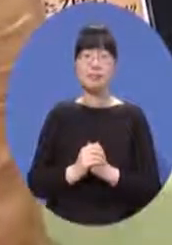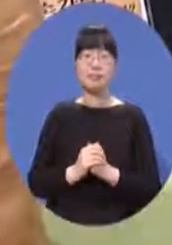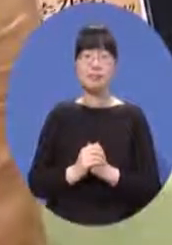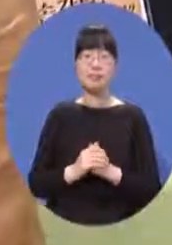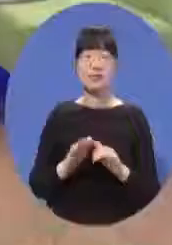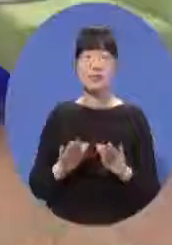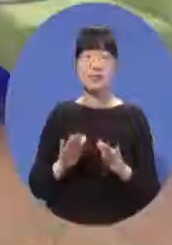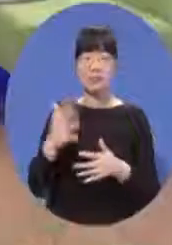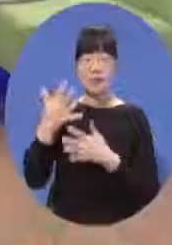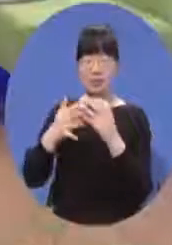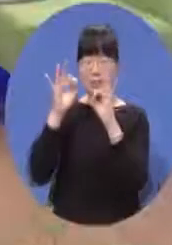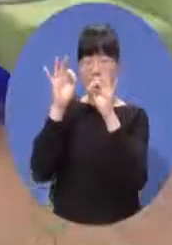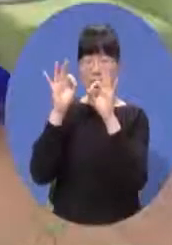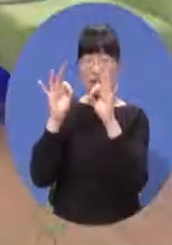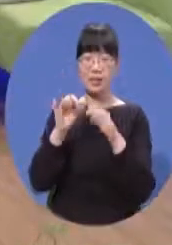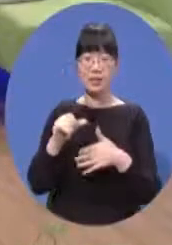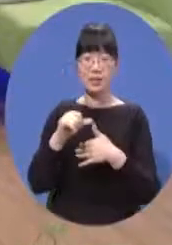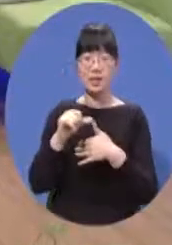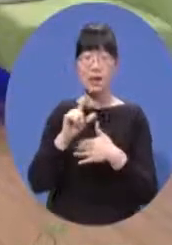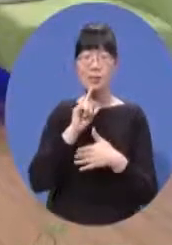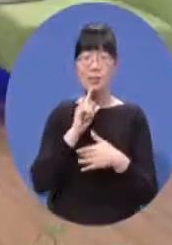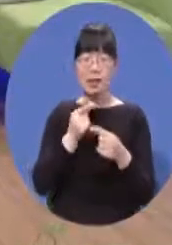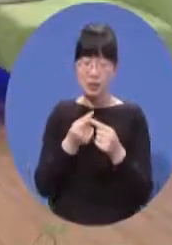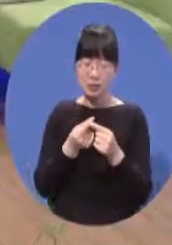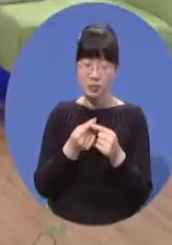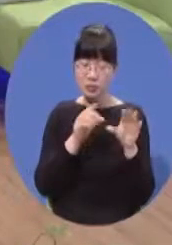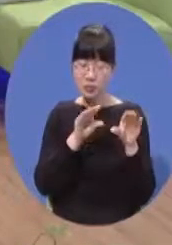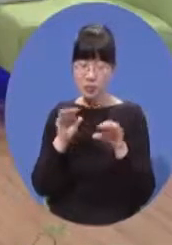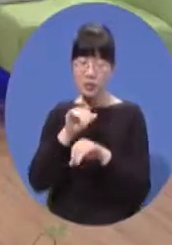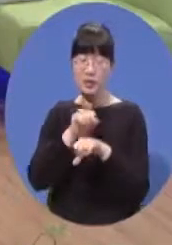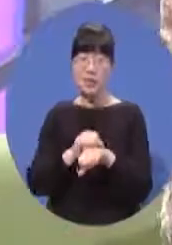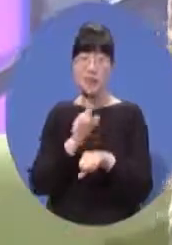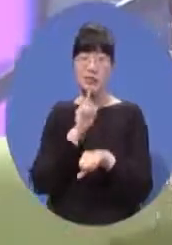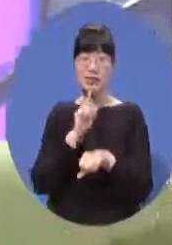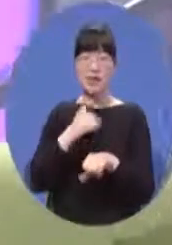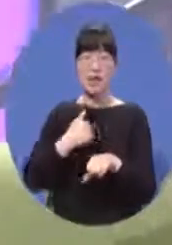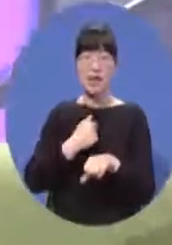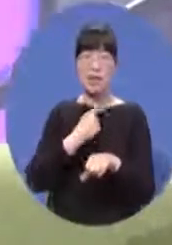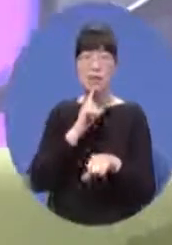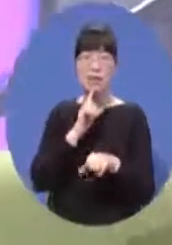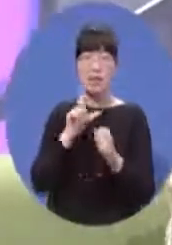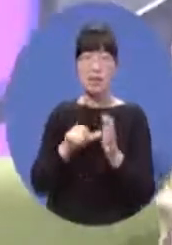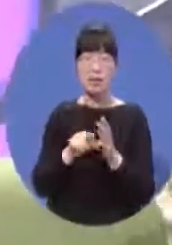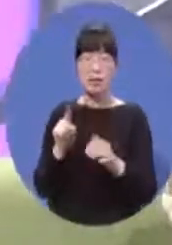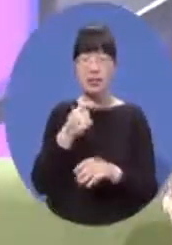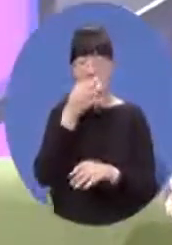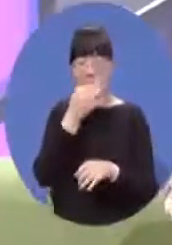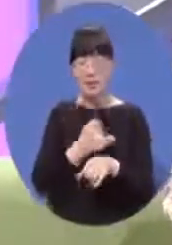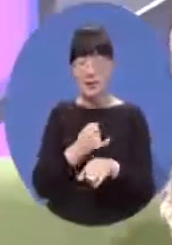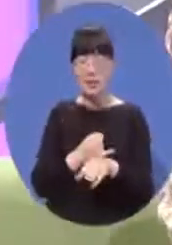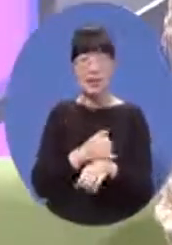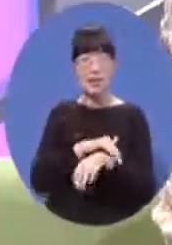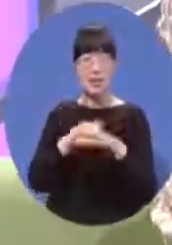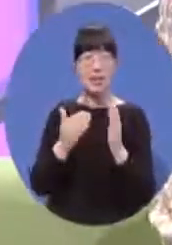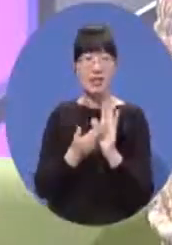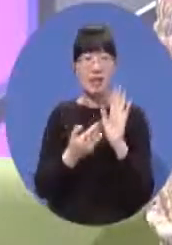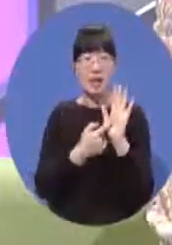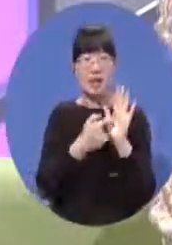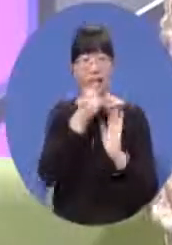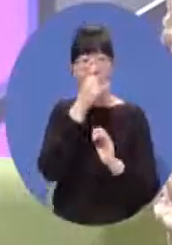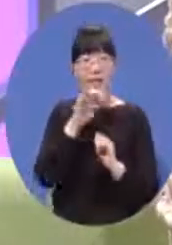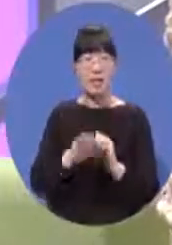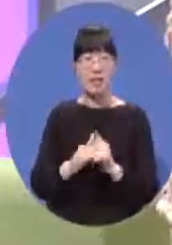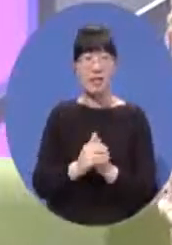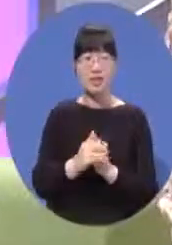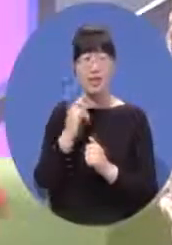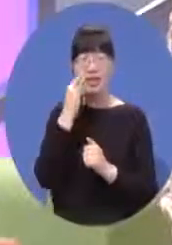선생님 이제 화면을 보면 말이죠. 네네. 민재가 말을 참 조곤조곤 잘하고 네. 그리고 자기가 말하면서 뭐가 힘들었는지 이런 얘기도 다 한단 말이에요. 근데